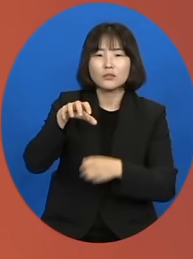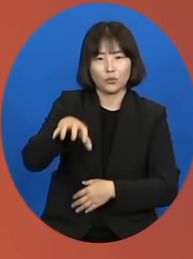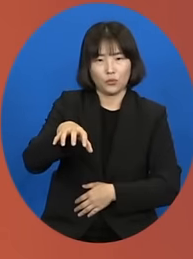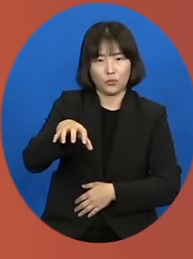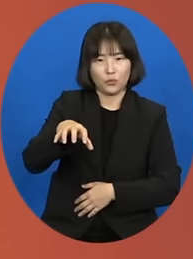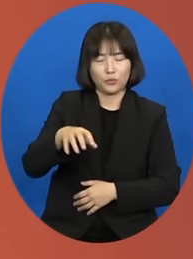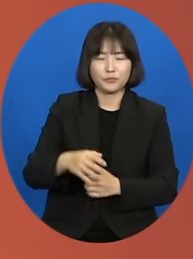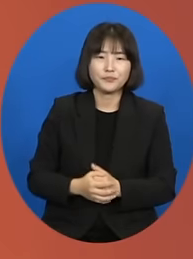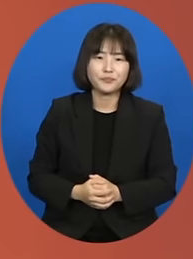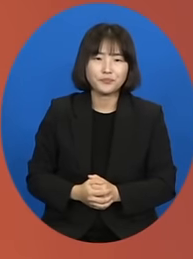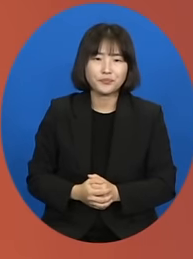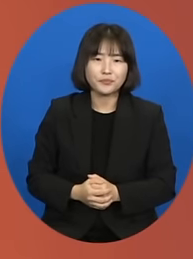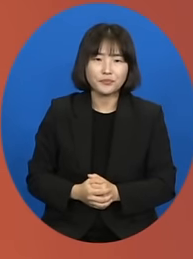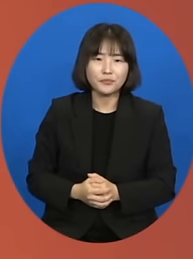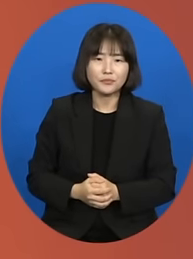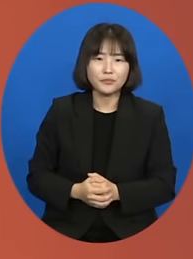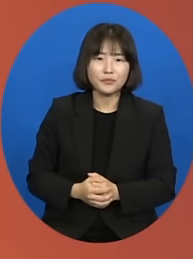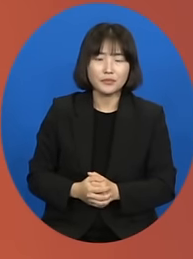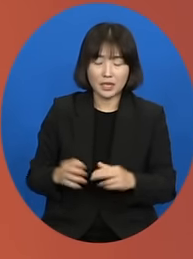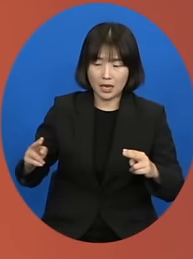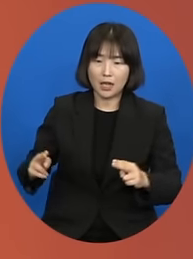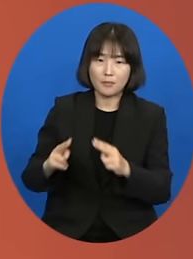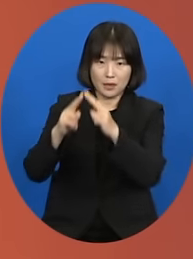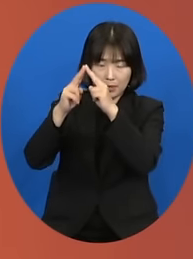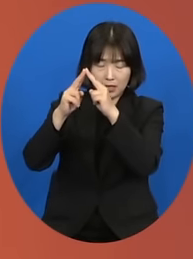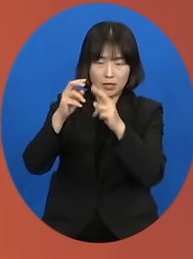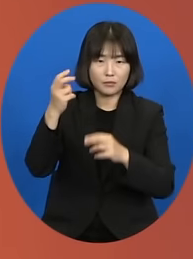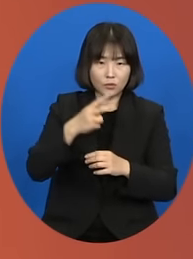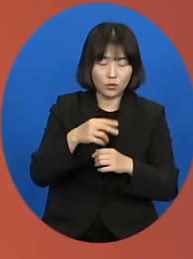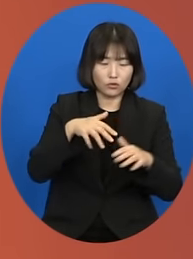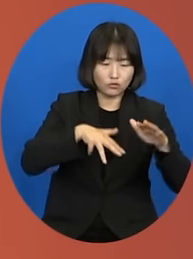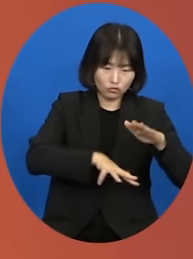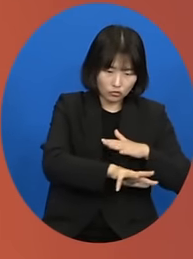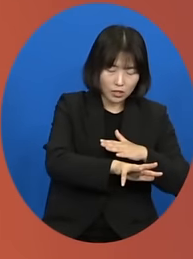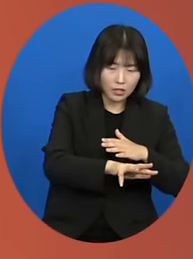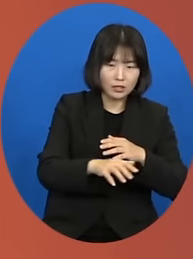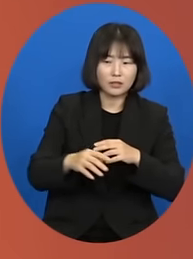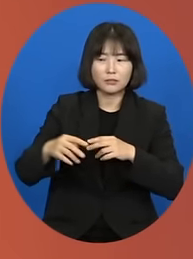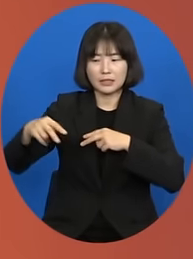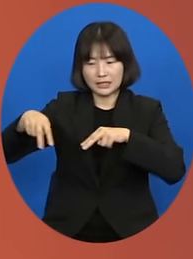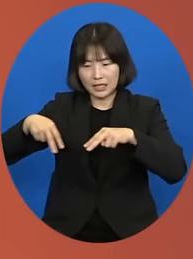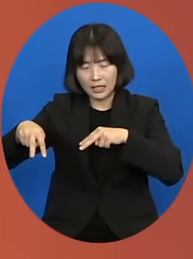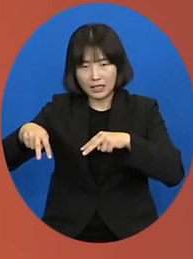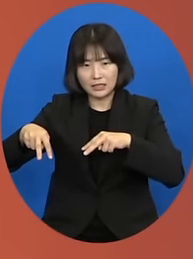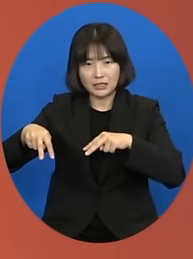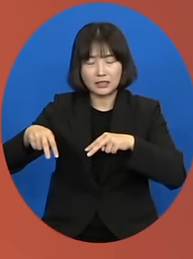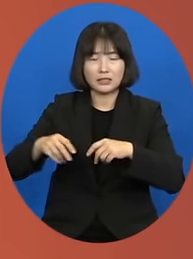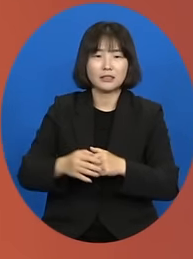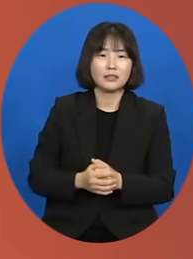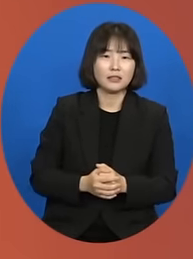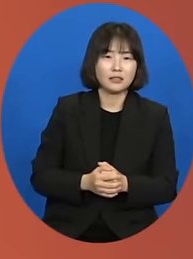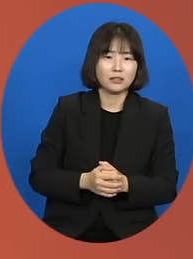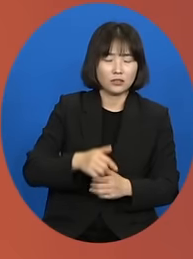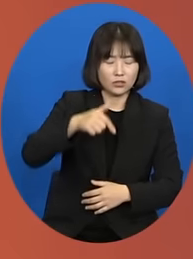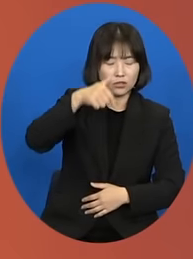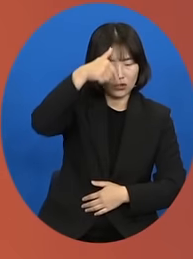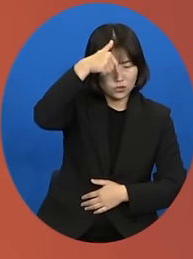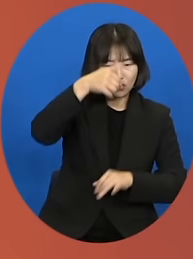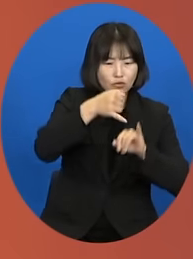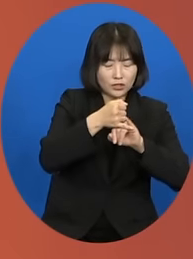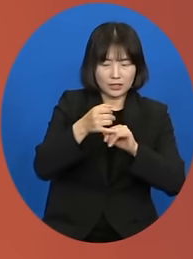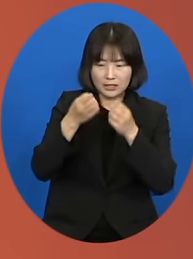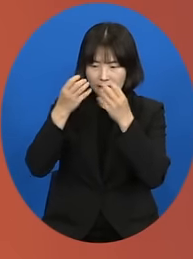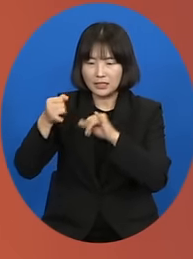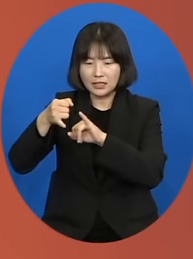마찬가지로 바벨탑 이야기, 출애굽 이야기, 사사기에 기록된 모든 이야기, 그리고 구약과 신약 때에 기록되어